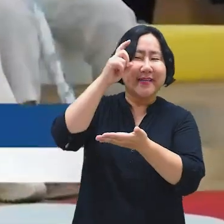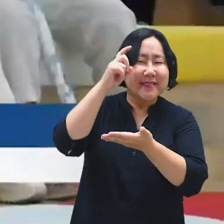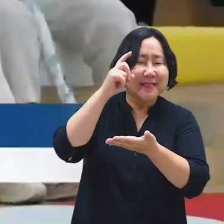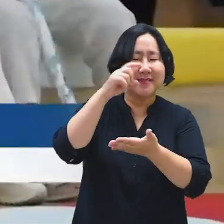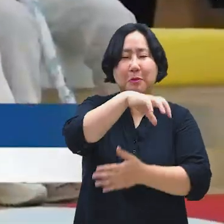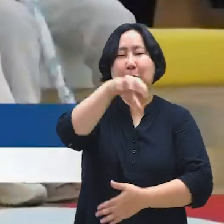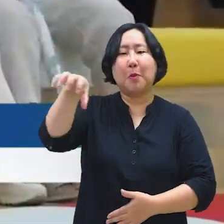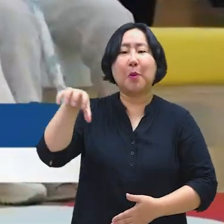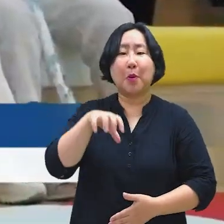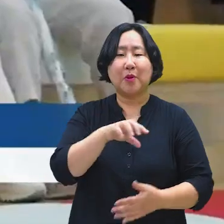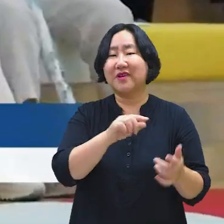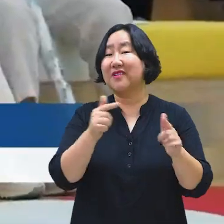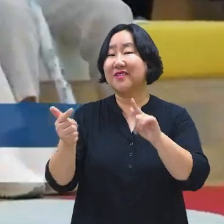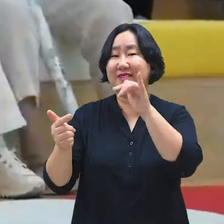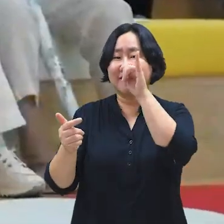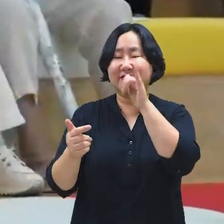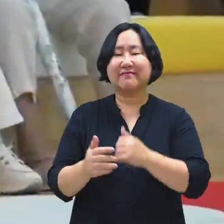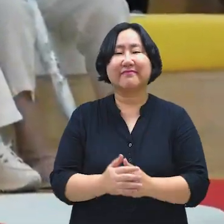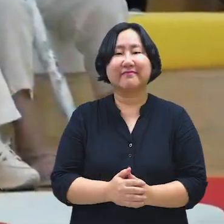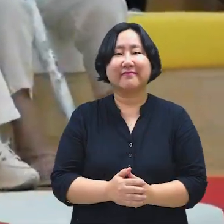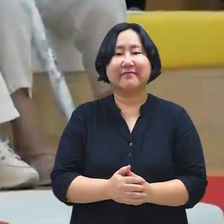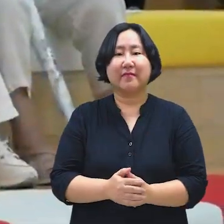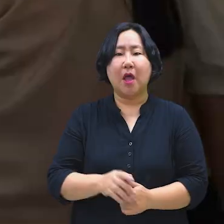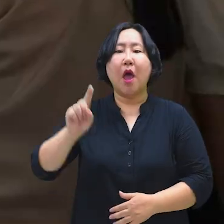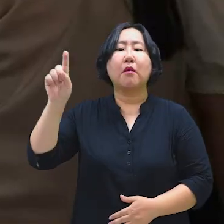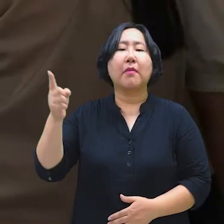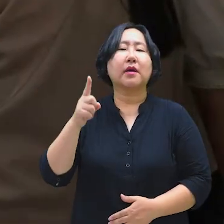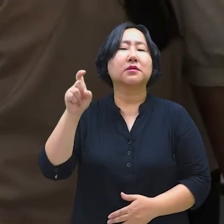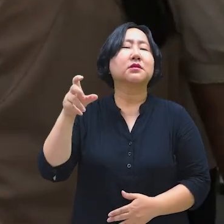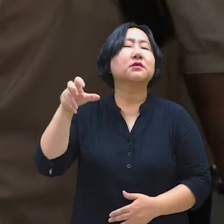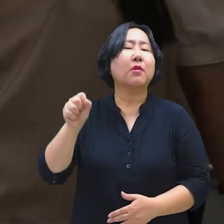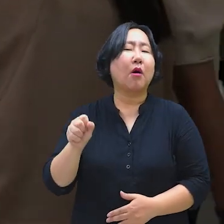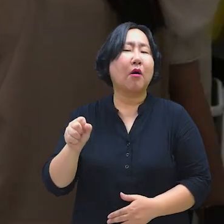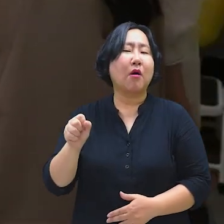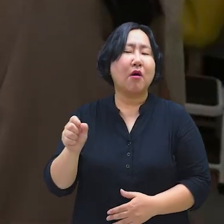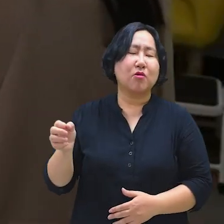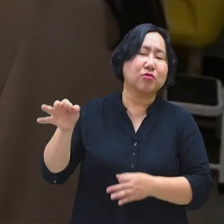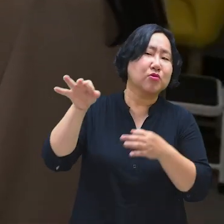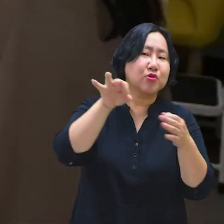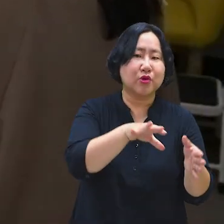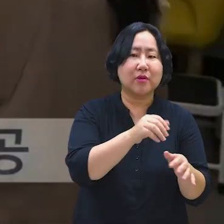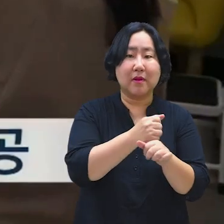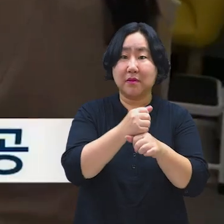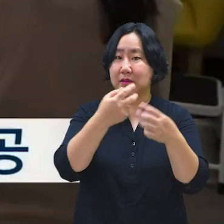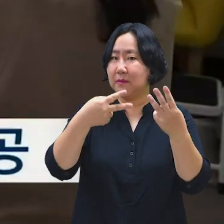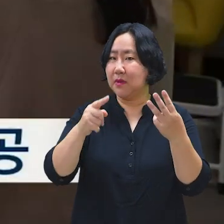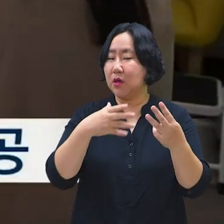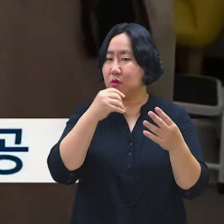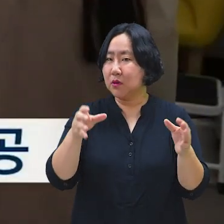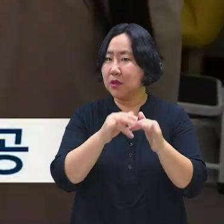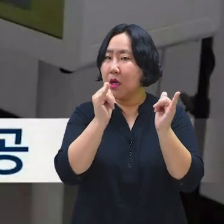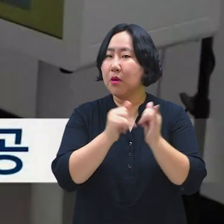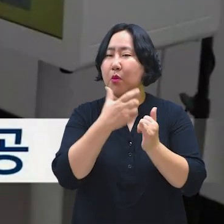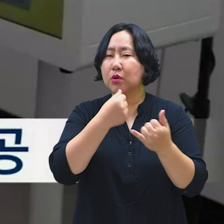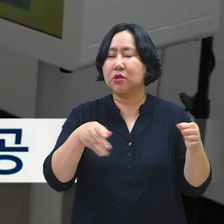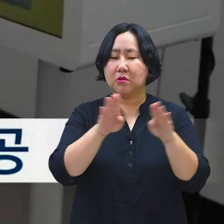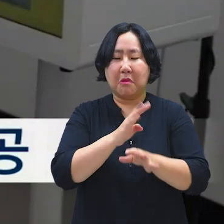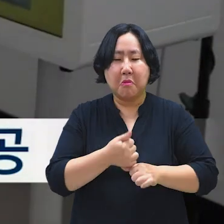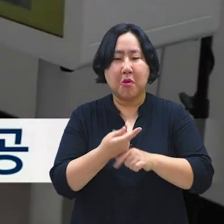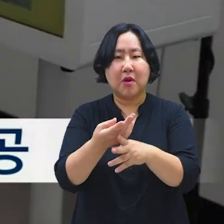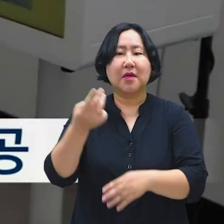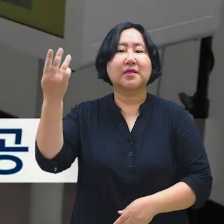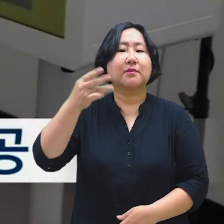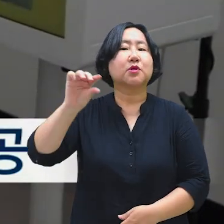행사가 진행됐습니다 110억 원이 투입되 동홍동에 준공한 3다 종합 사회복지관은